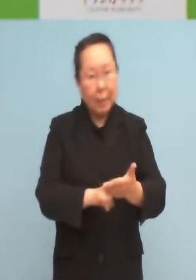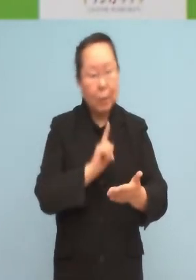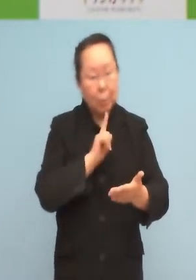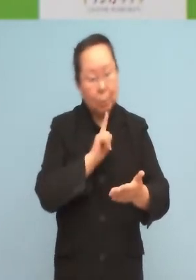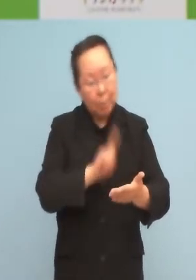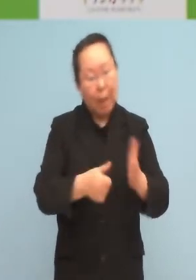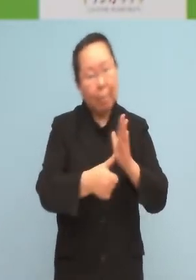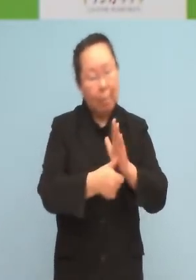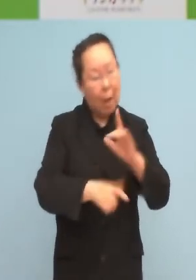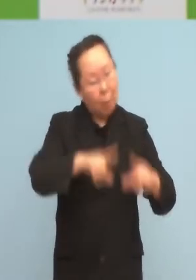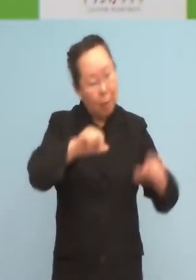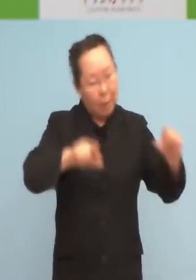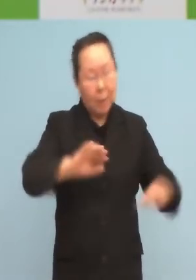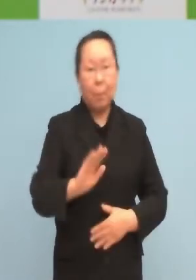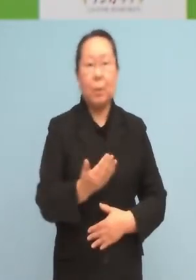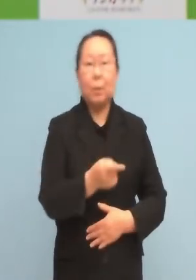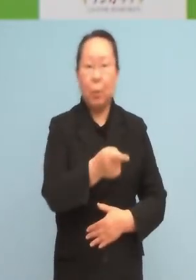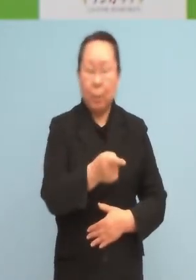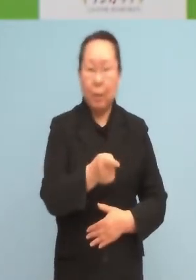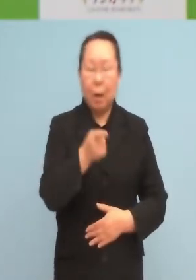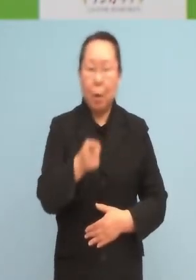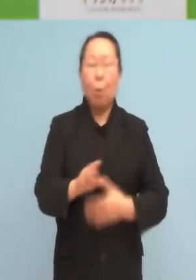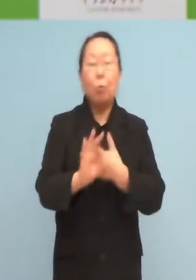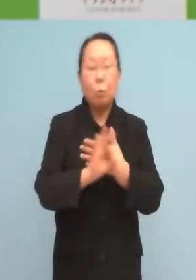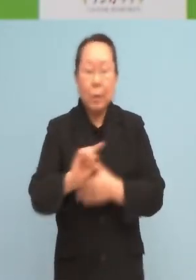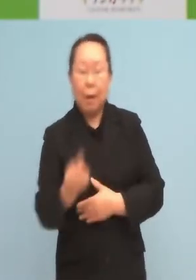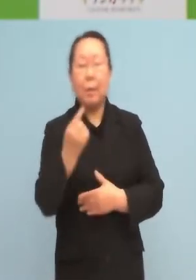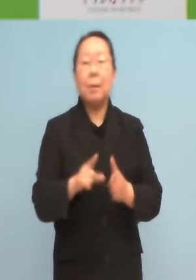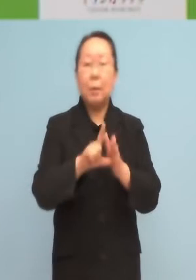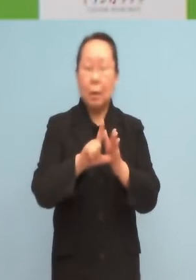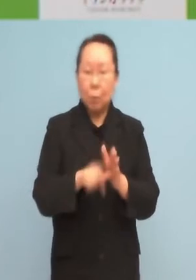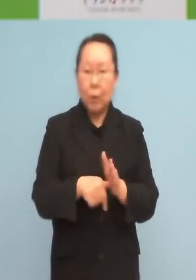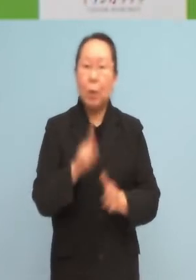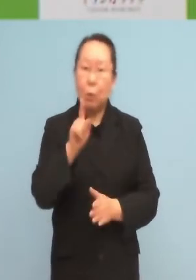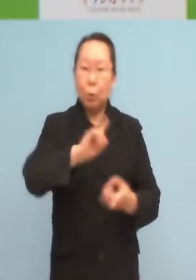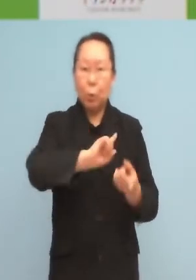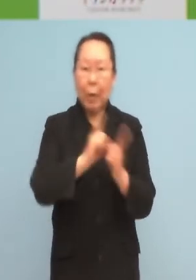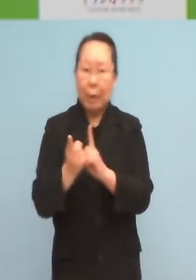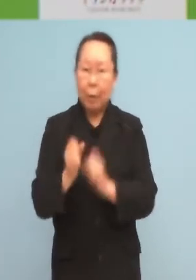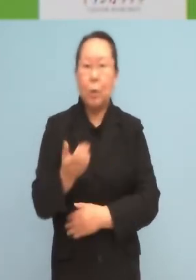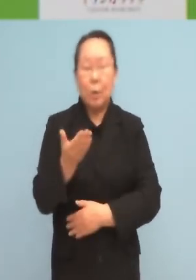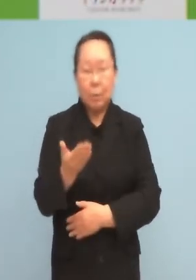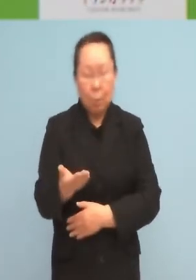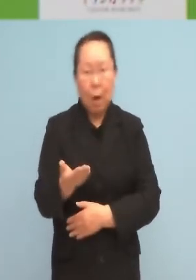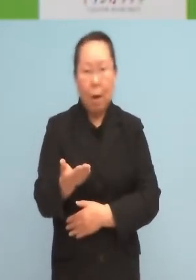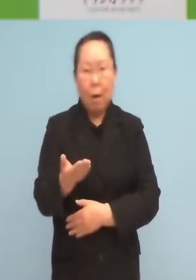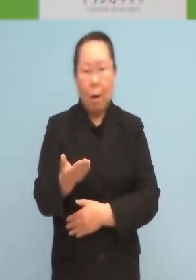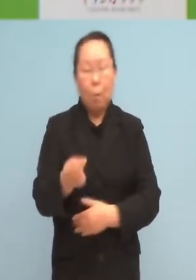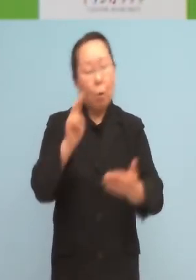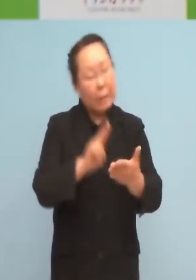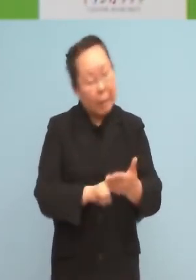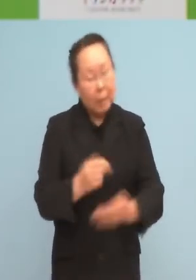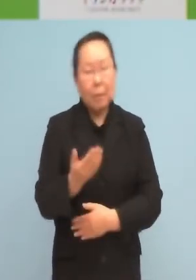かもしれませんが、そういう中でこういった事案が発生した場合にどのような対処をしているかとを規定し